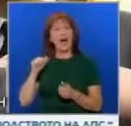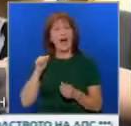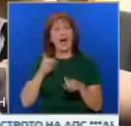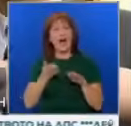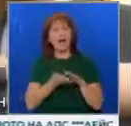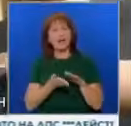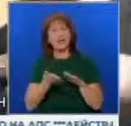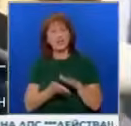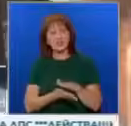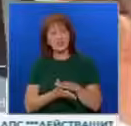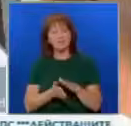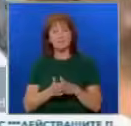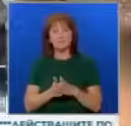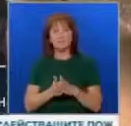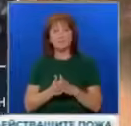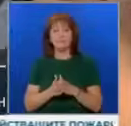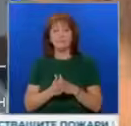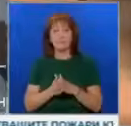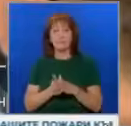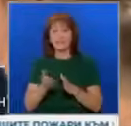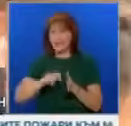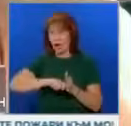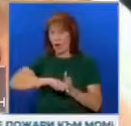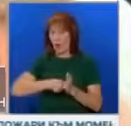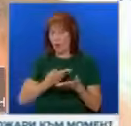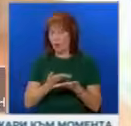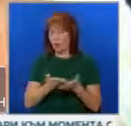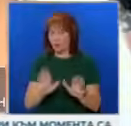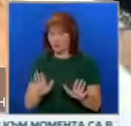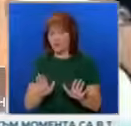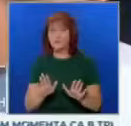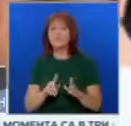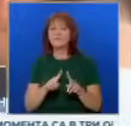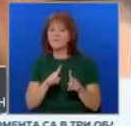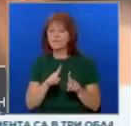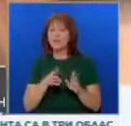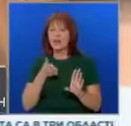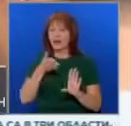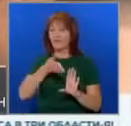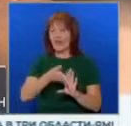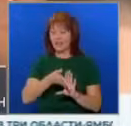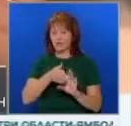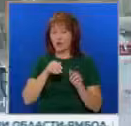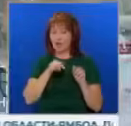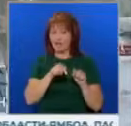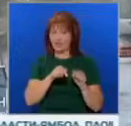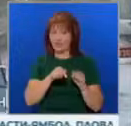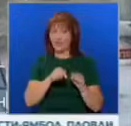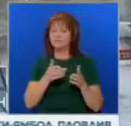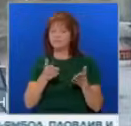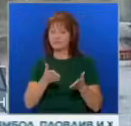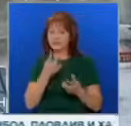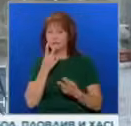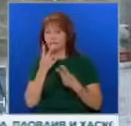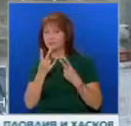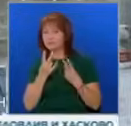централата на Движение за права и свободи. След отключването Джевдет Чакъров, Рамадан Аталай, Джейхан Ибрямов, Тимур Халилов и активисти от различни структури